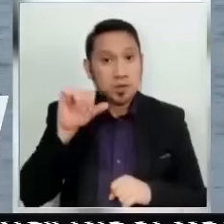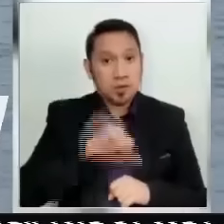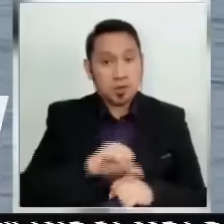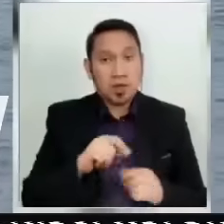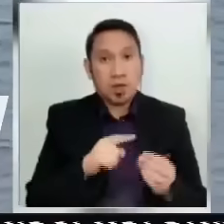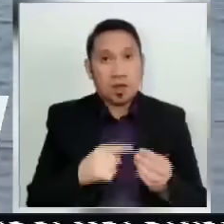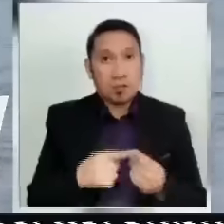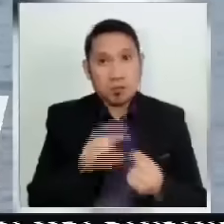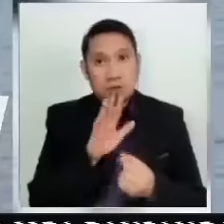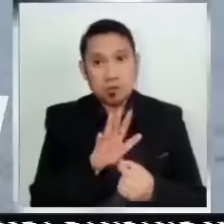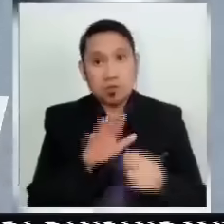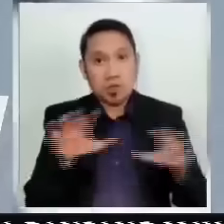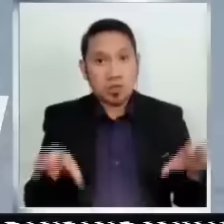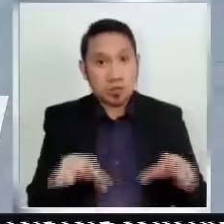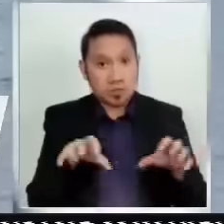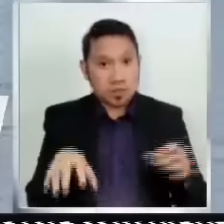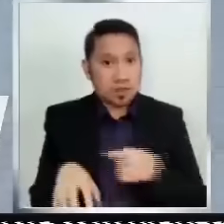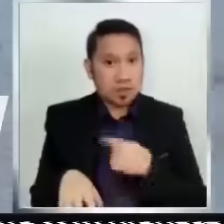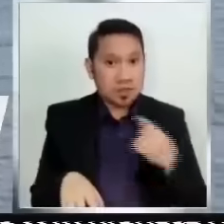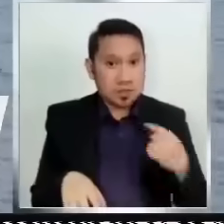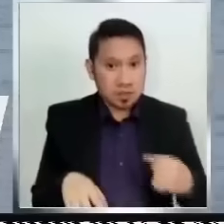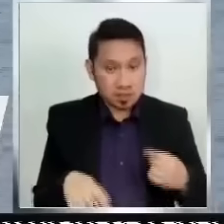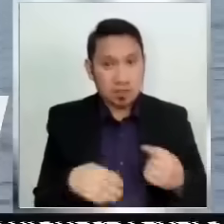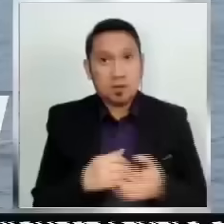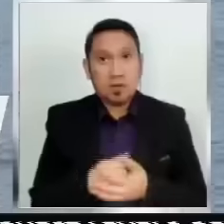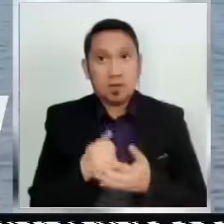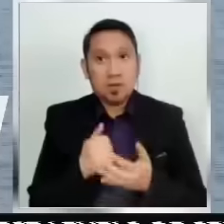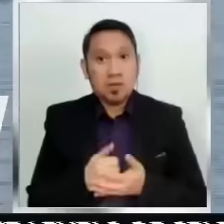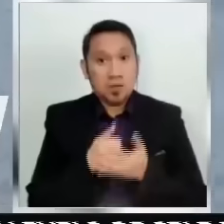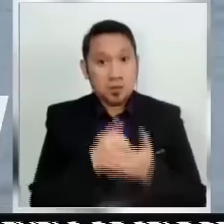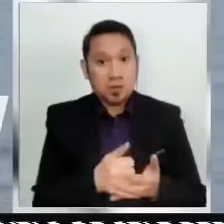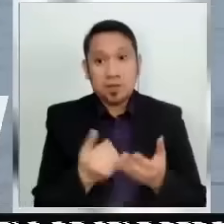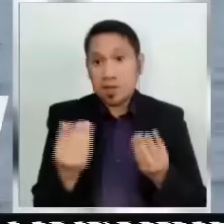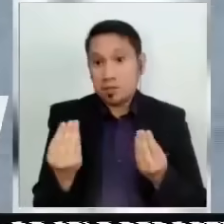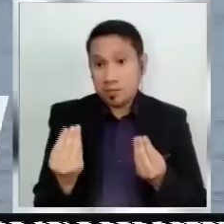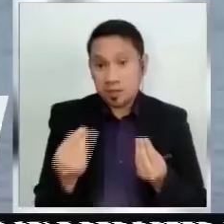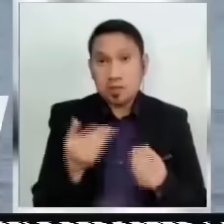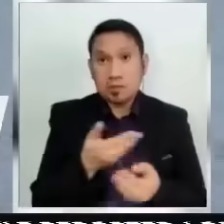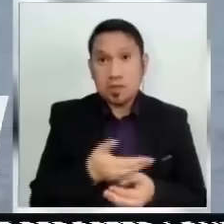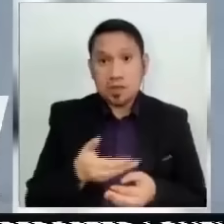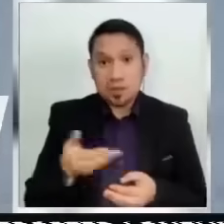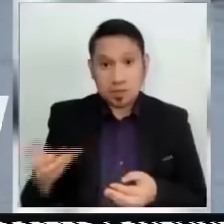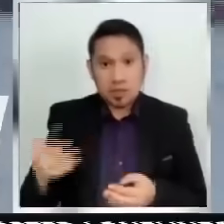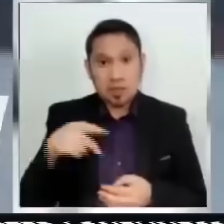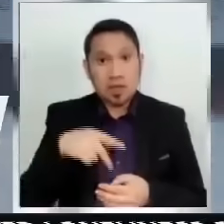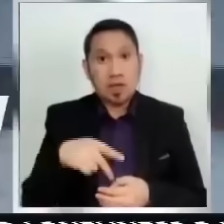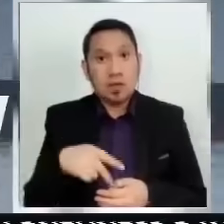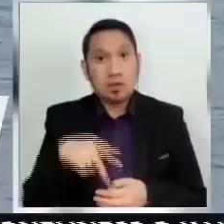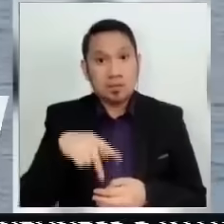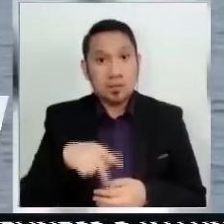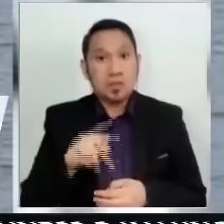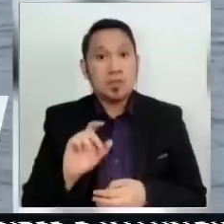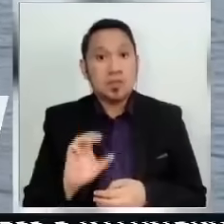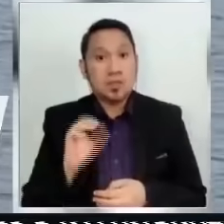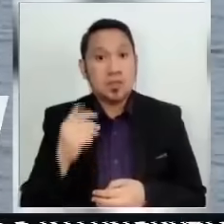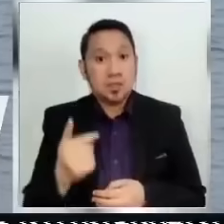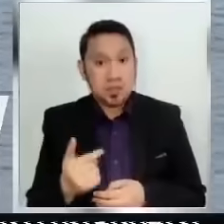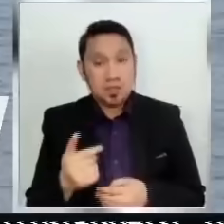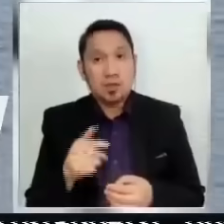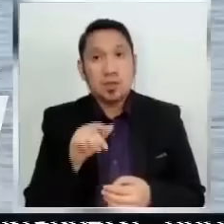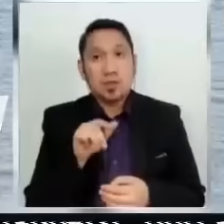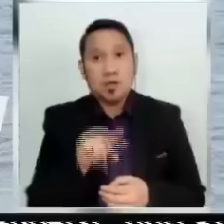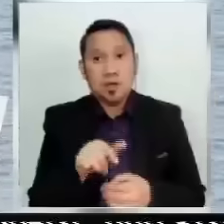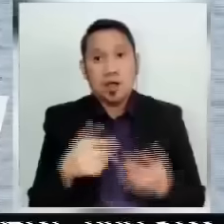China bukod pa sa pagtulong sa pag-upgrade ng gamit ng Philippine Coast Guard. Inaasahan mapaplansya na ang isang kasunduan para sa mas malalim